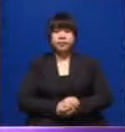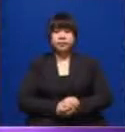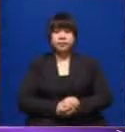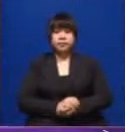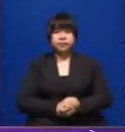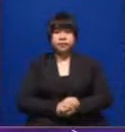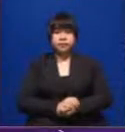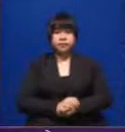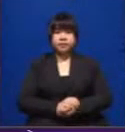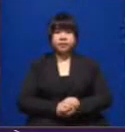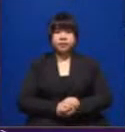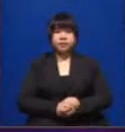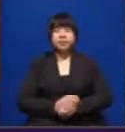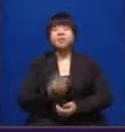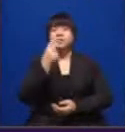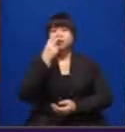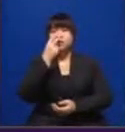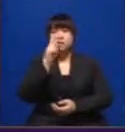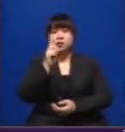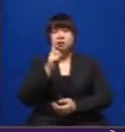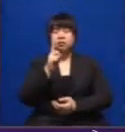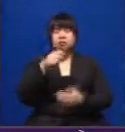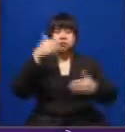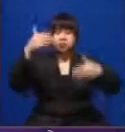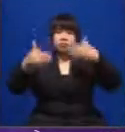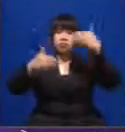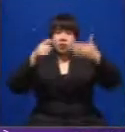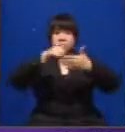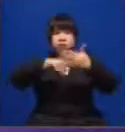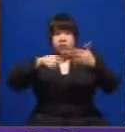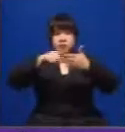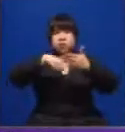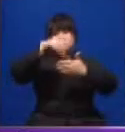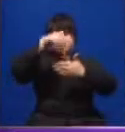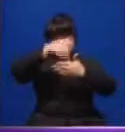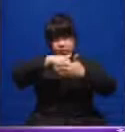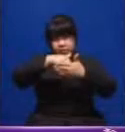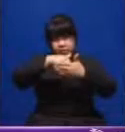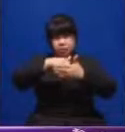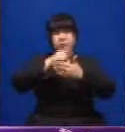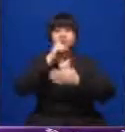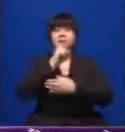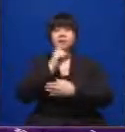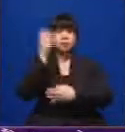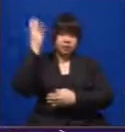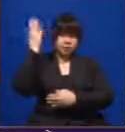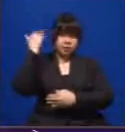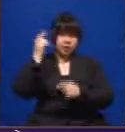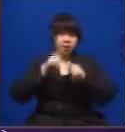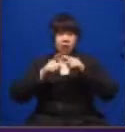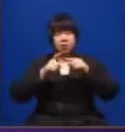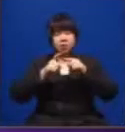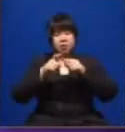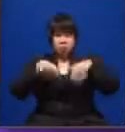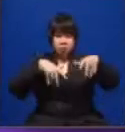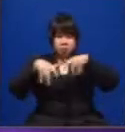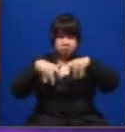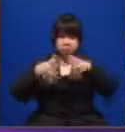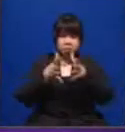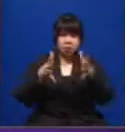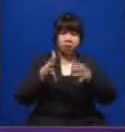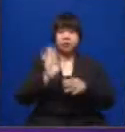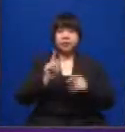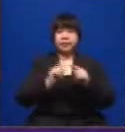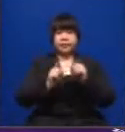ค่ะเราจะเห็นนะคะบรรยากาศของการเลือกตั้งสวในช่วงของวันหยุดสุดสัปดาห์ที่ผ่านมาแม้ว่าบรรยากาศจะไม่คึกคักเท่าที่ควรนะคะแต่ว่า